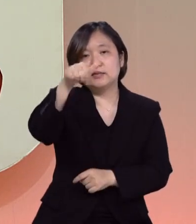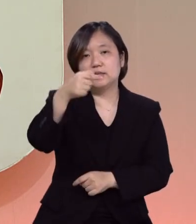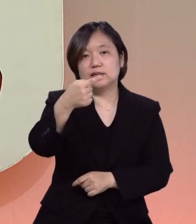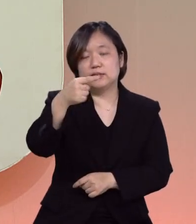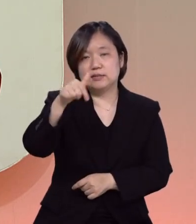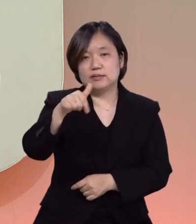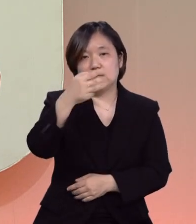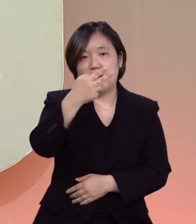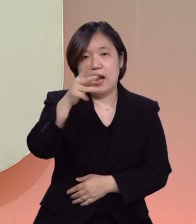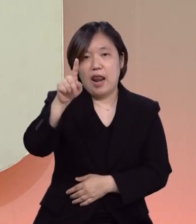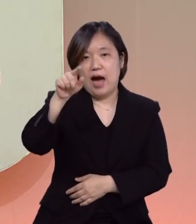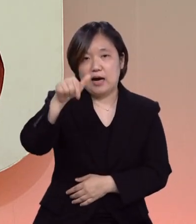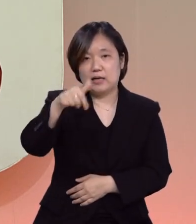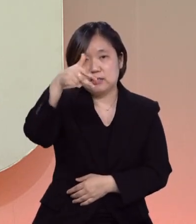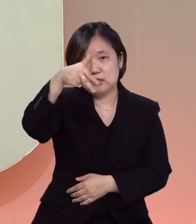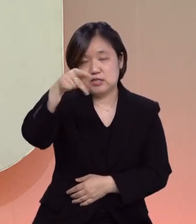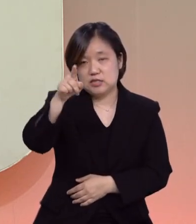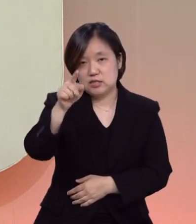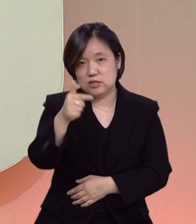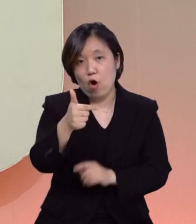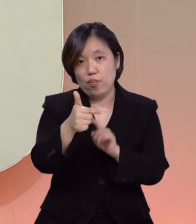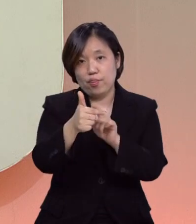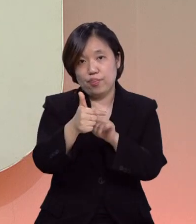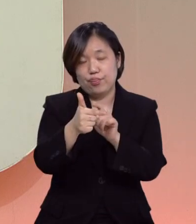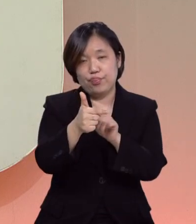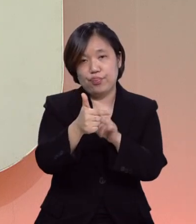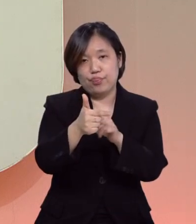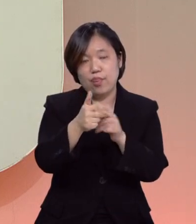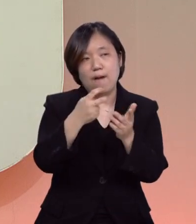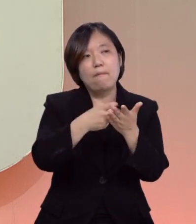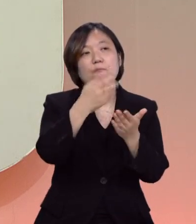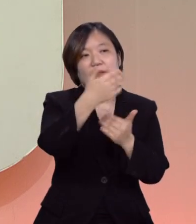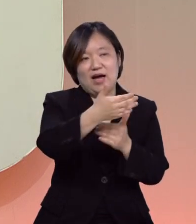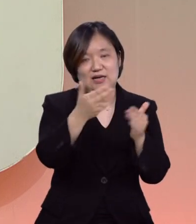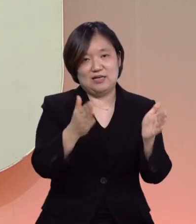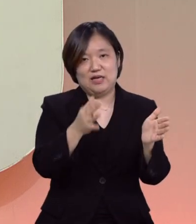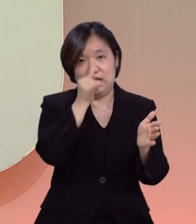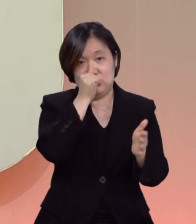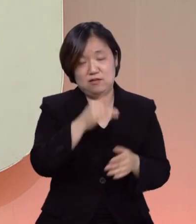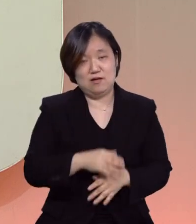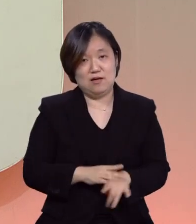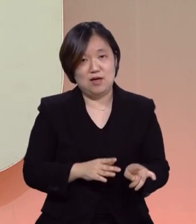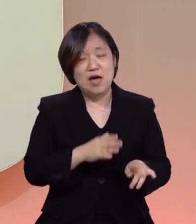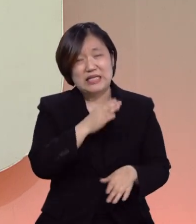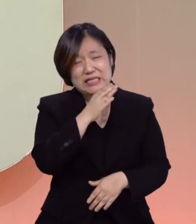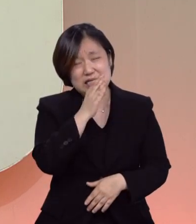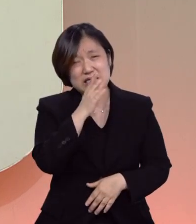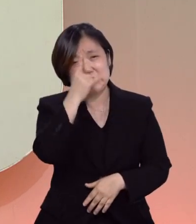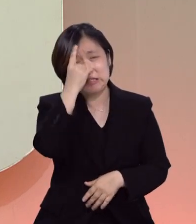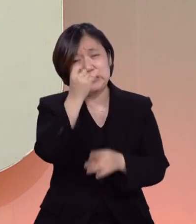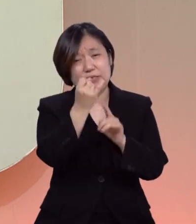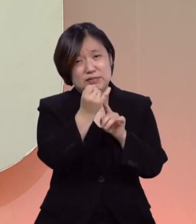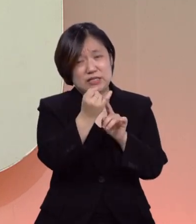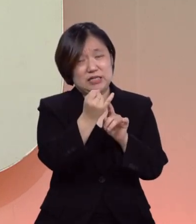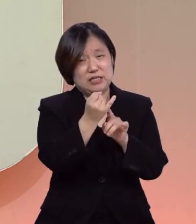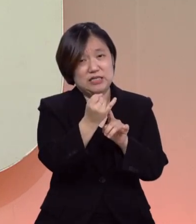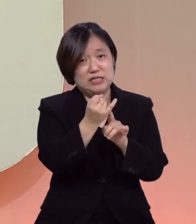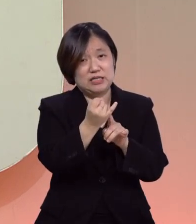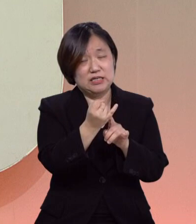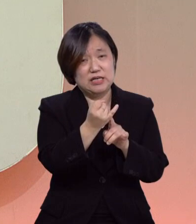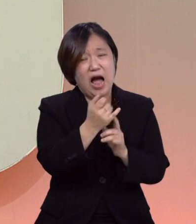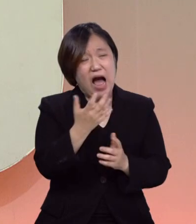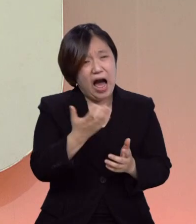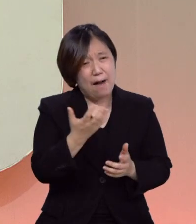이제 노스님이나 몸이 아프신 어른스님께서 이렇게 이제 머무르시던 그런 이제 극락전이란